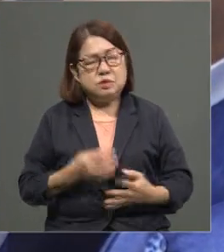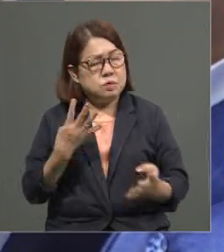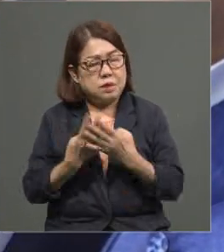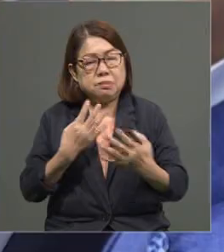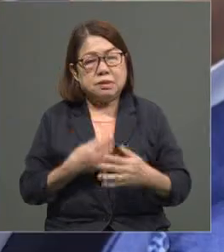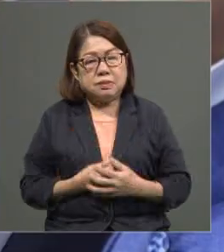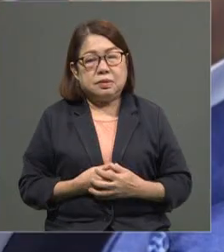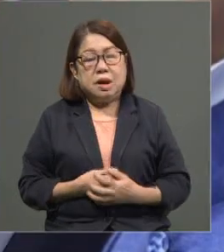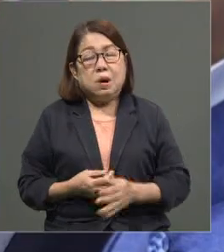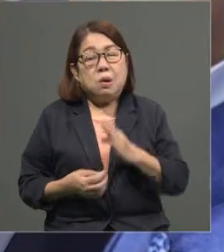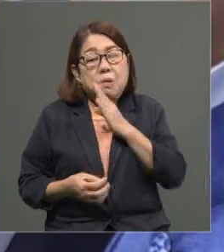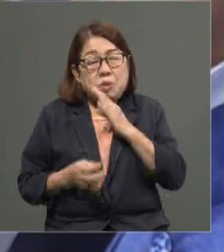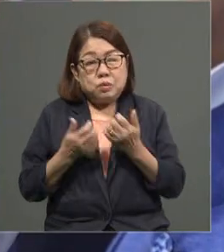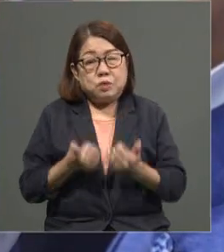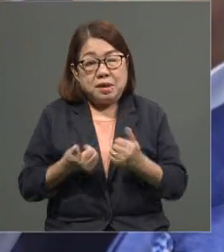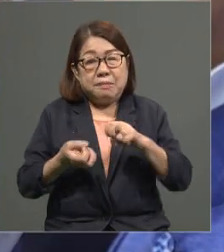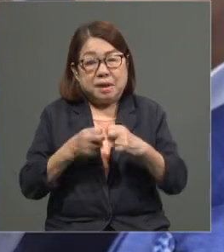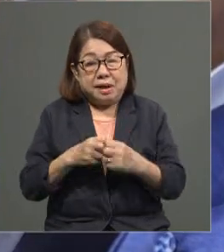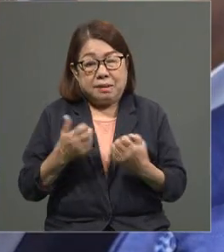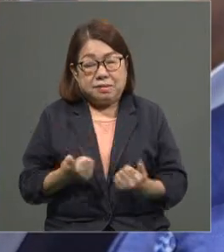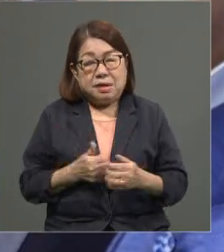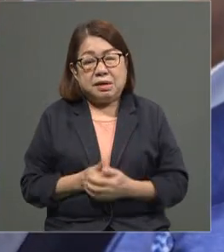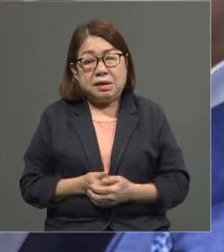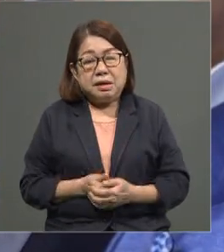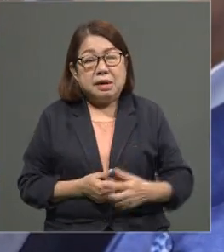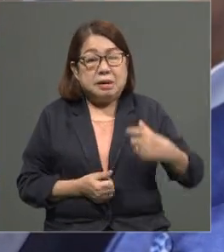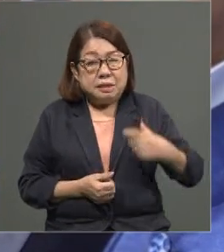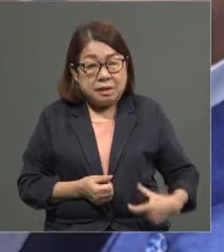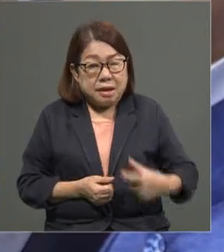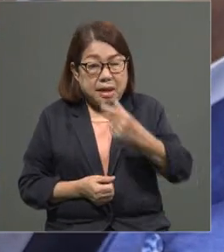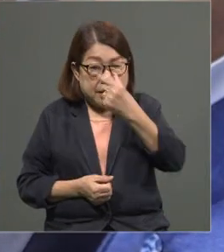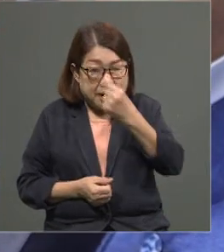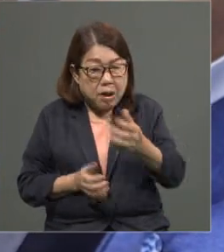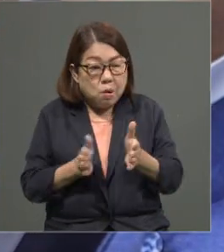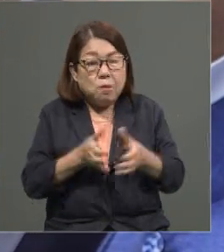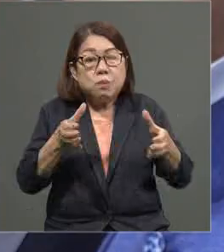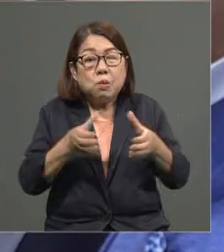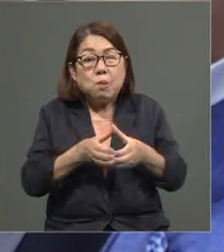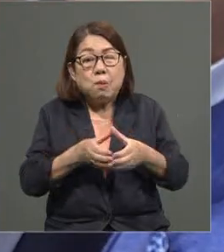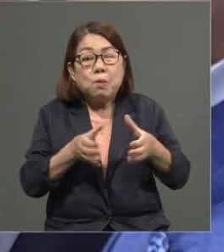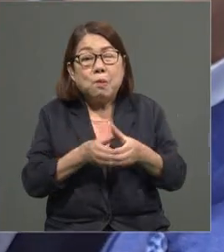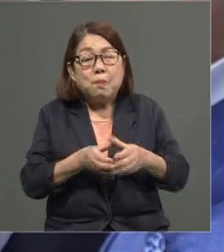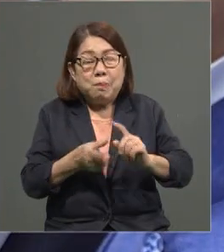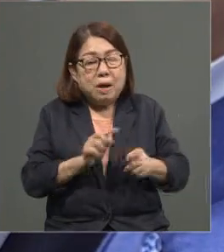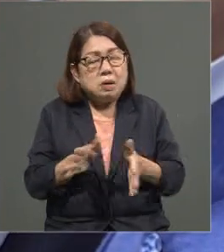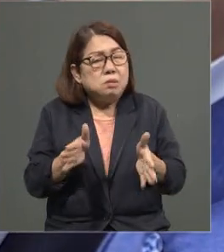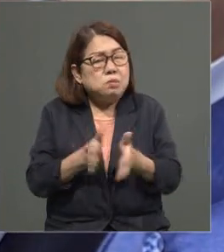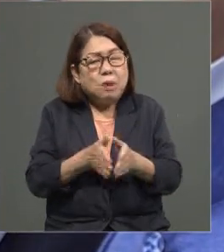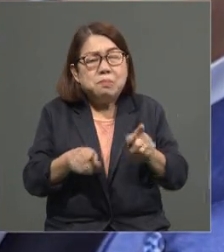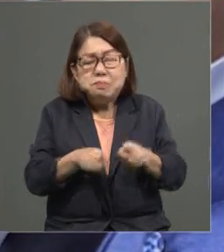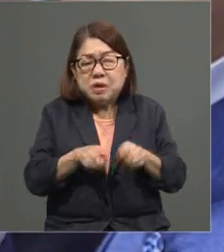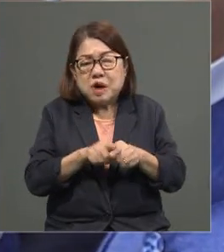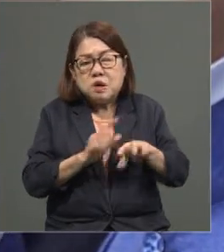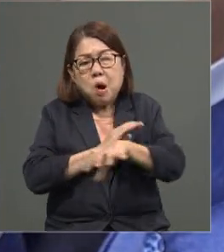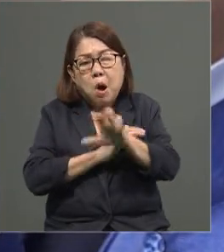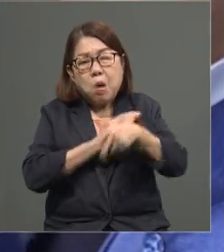ก็กรณีแบบนี้ตอนนี้โอกาสที่คุณสิทธาและทีมงานที่ร่วมช่อโกงอาจจะต้